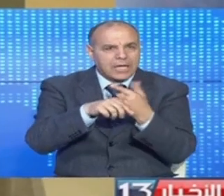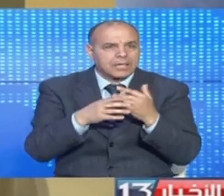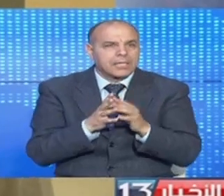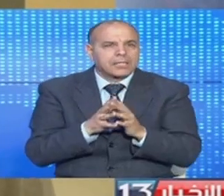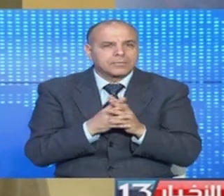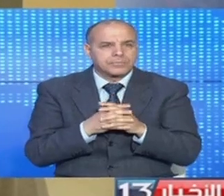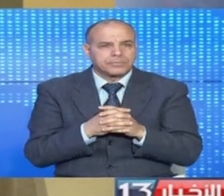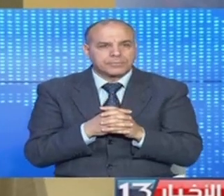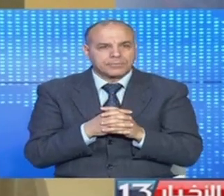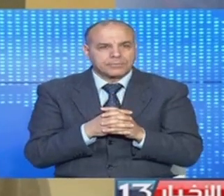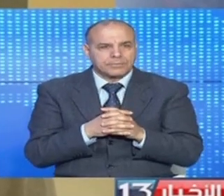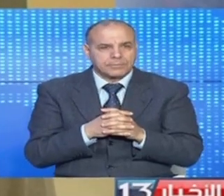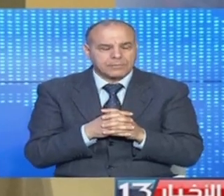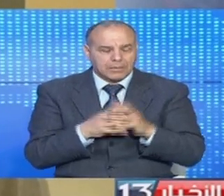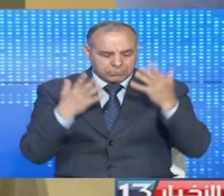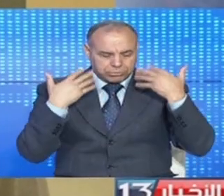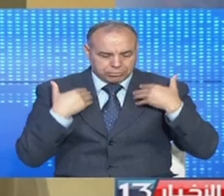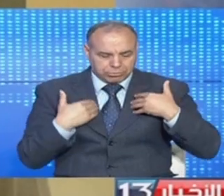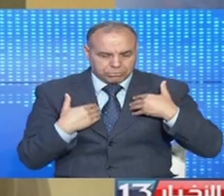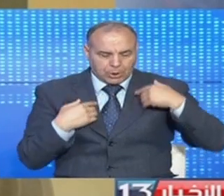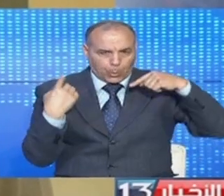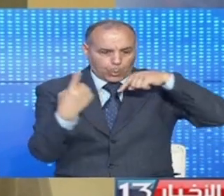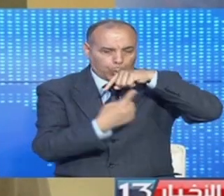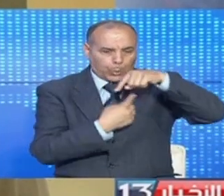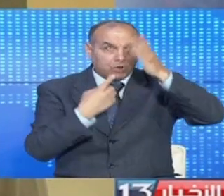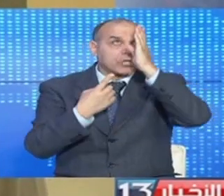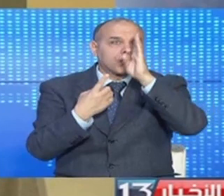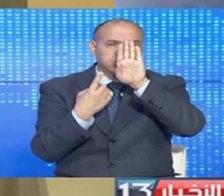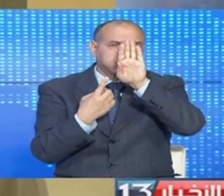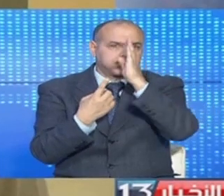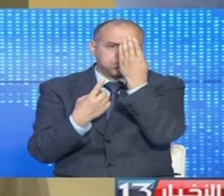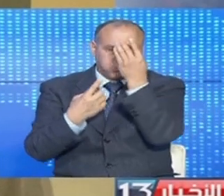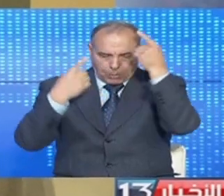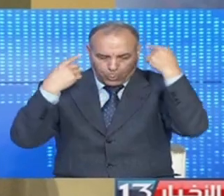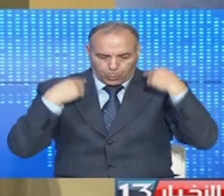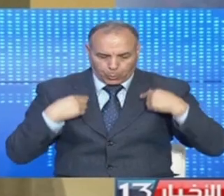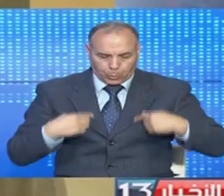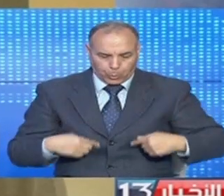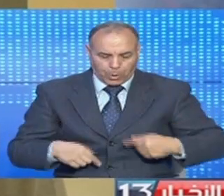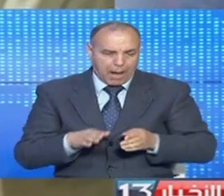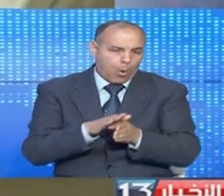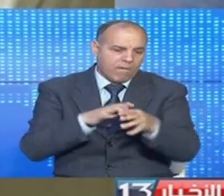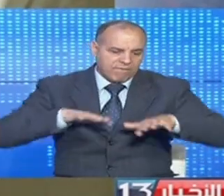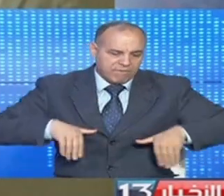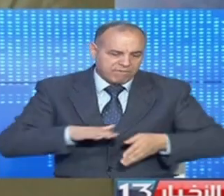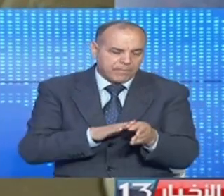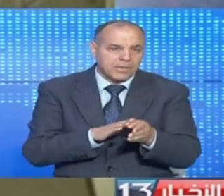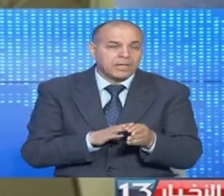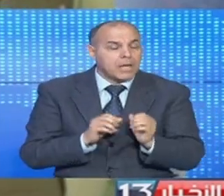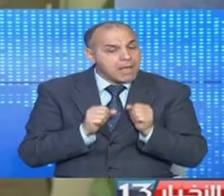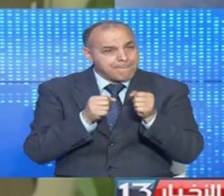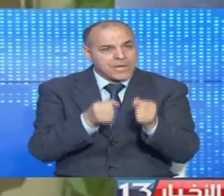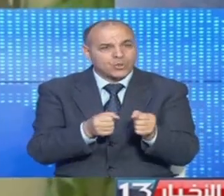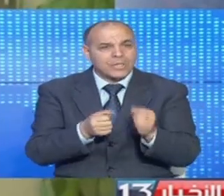فيها دورة 360 درجة وبعد يخرج من الممر هذا. مجهود